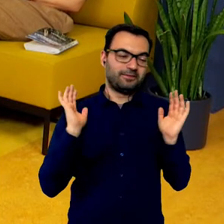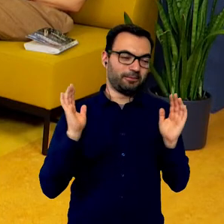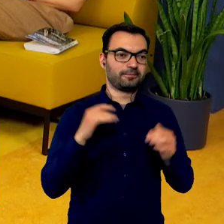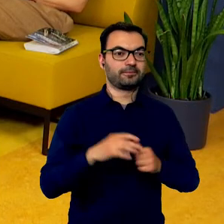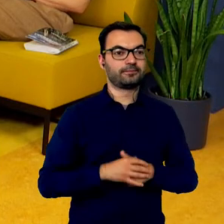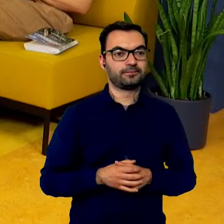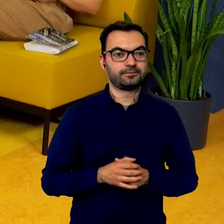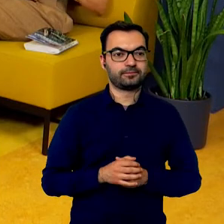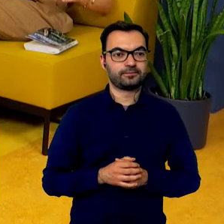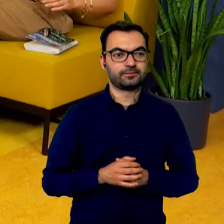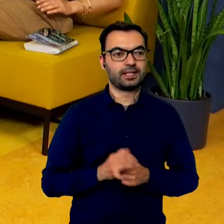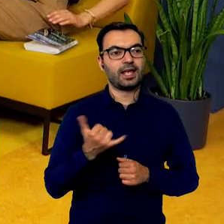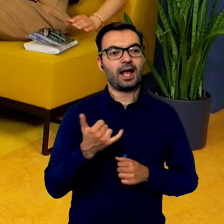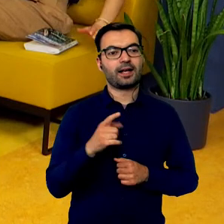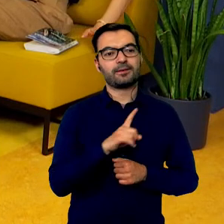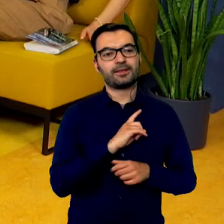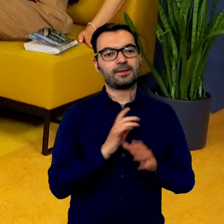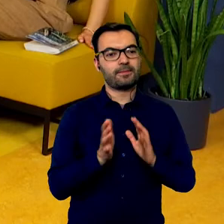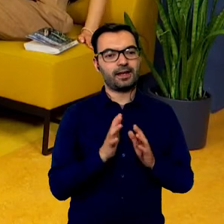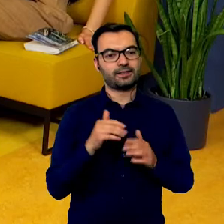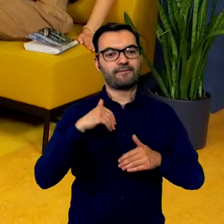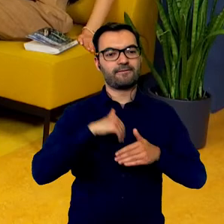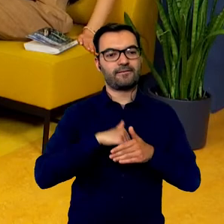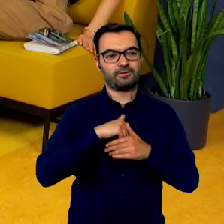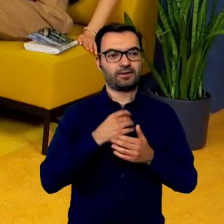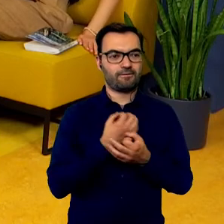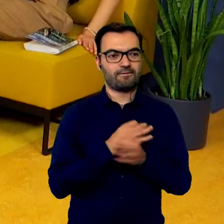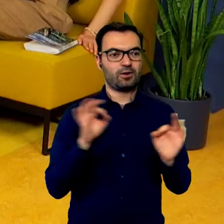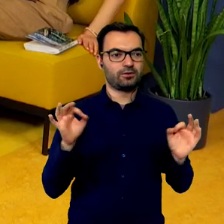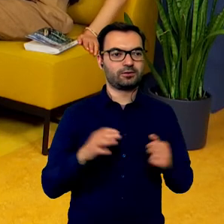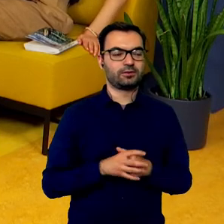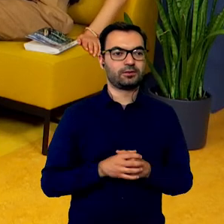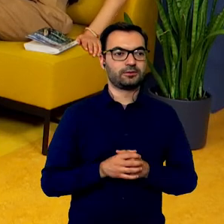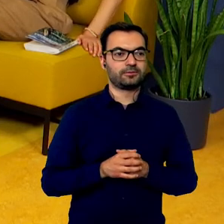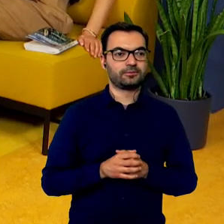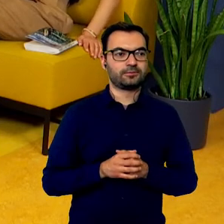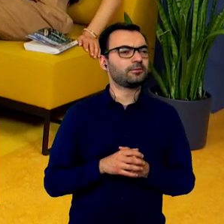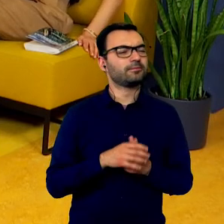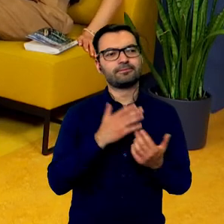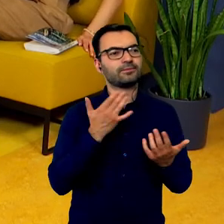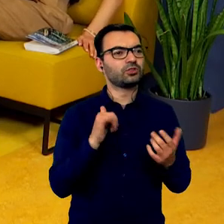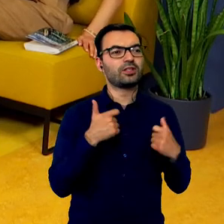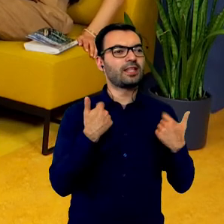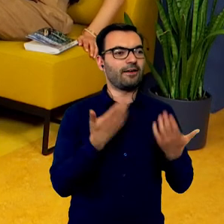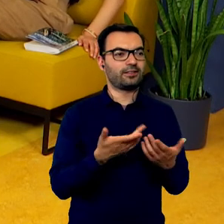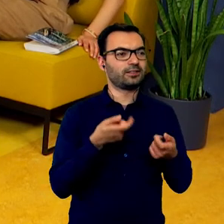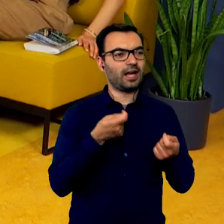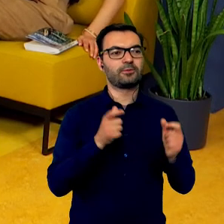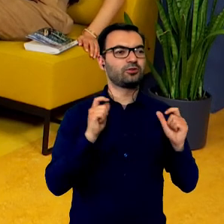mylna. Jak dbać o tą wewnętrzną wolność? Czym ją karmić?